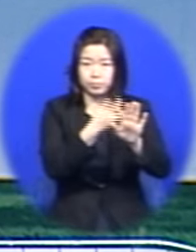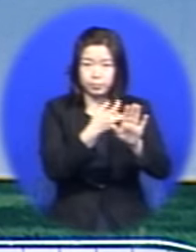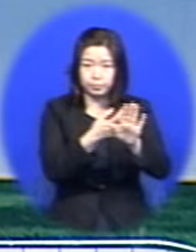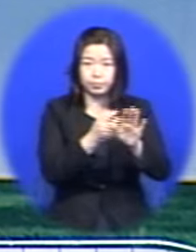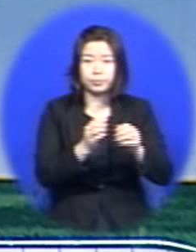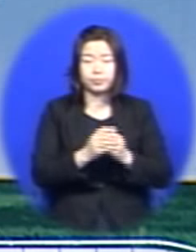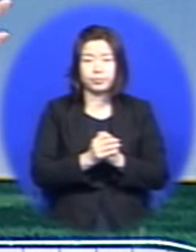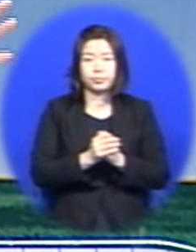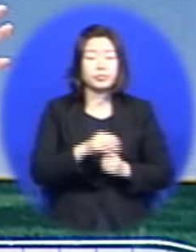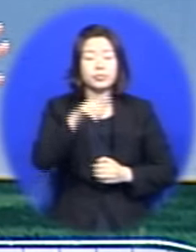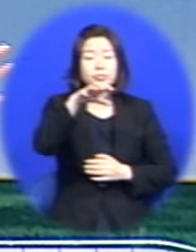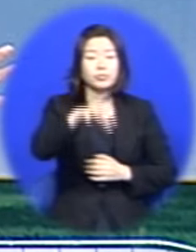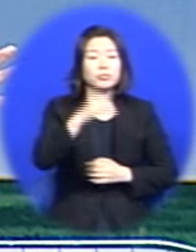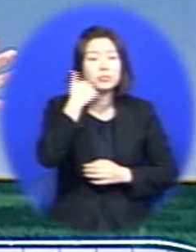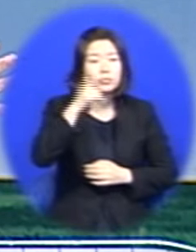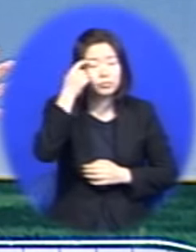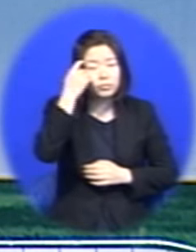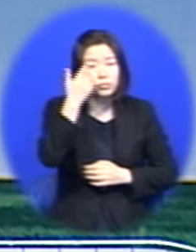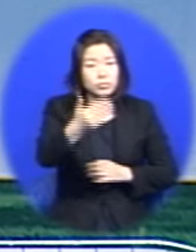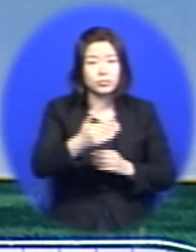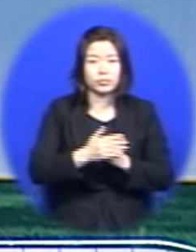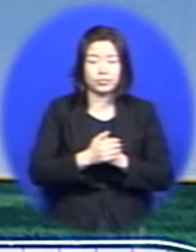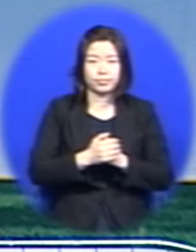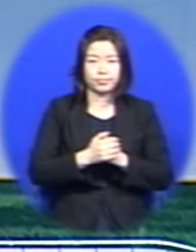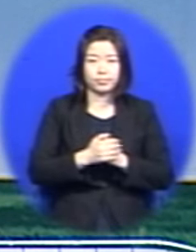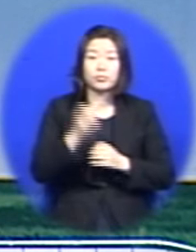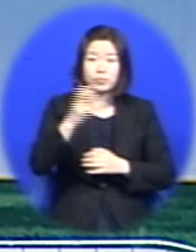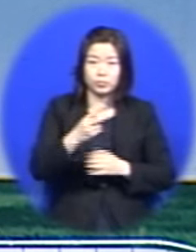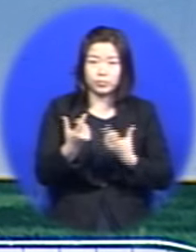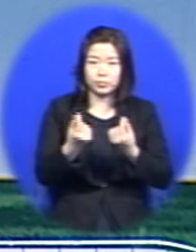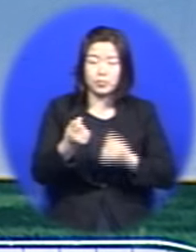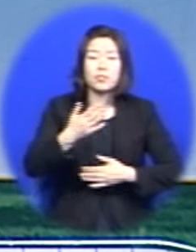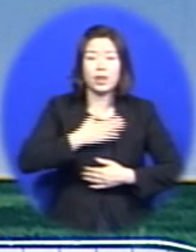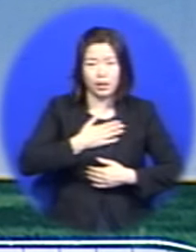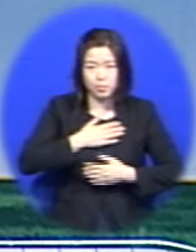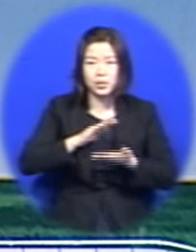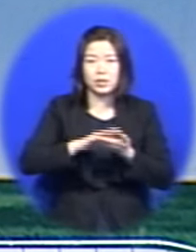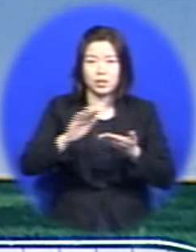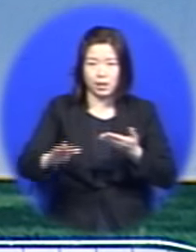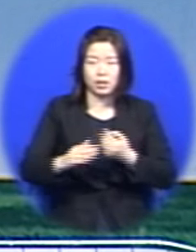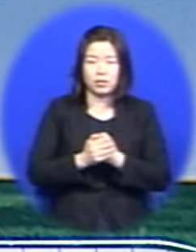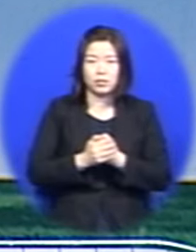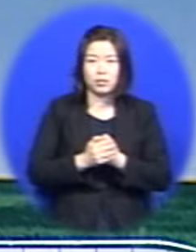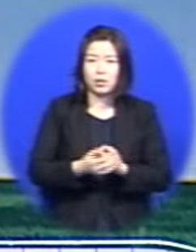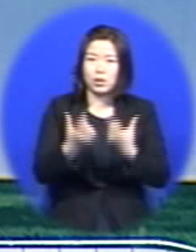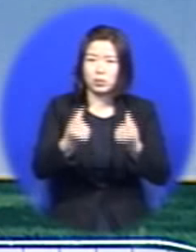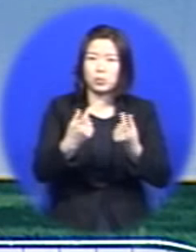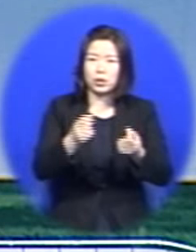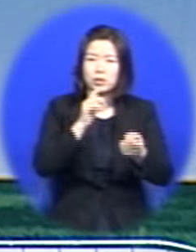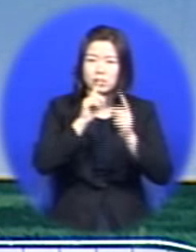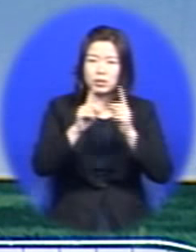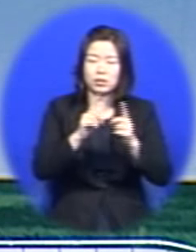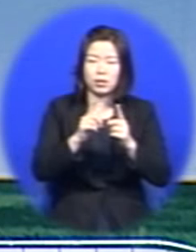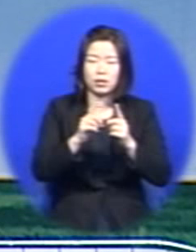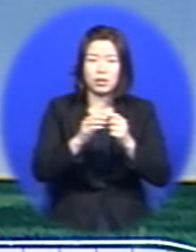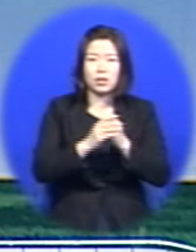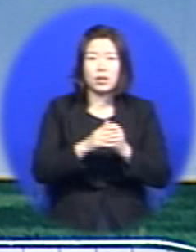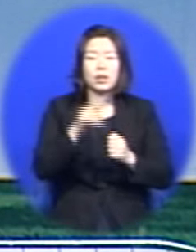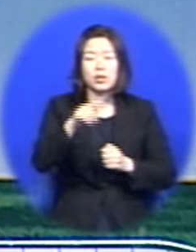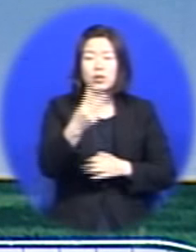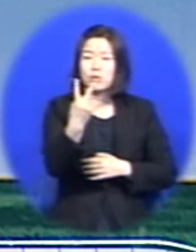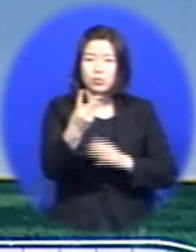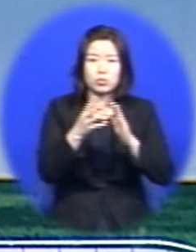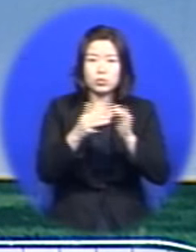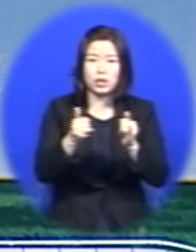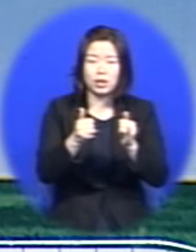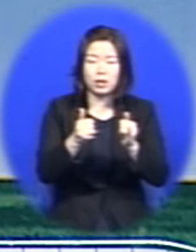두들겼습니다. 거기 누구시오? 접니다. 그랬더니 또 똑같은 이야기가 들렸어요. 여기 두 사람도 같이 있을